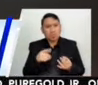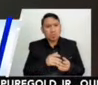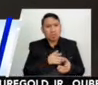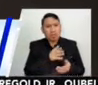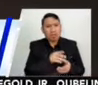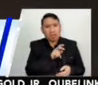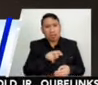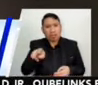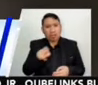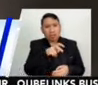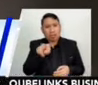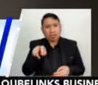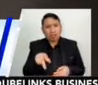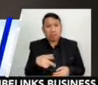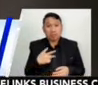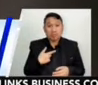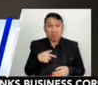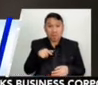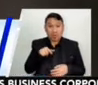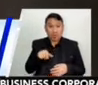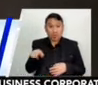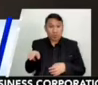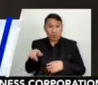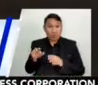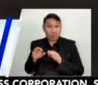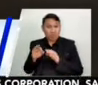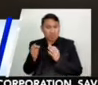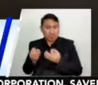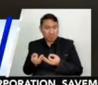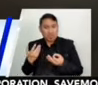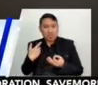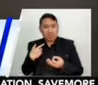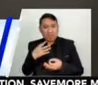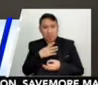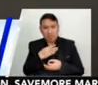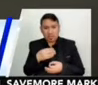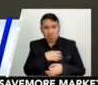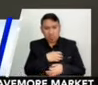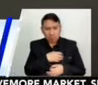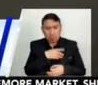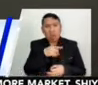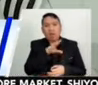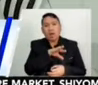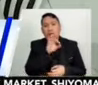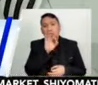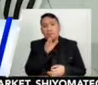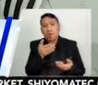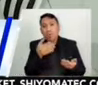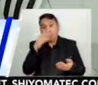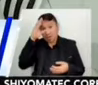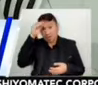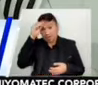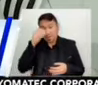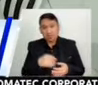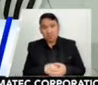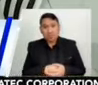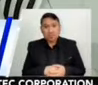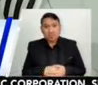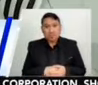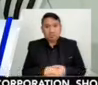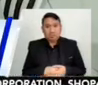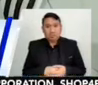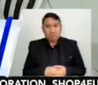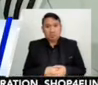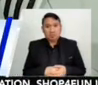tip mula sa pamilya ng biktima at surveillance ng pulisya Natunton ng kinaroroonan ng suspect na corner na nila iung